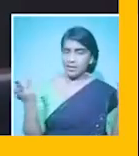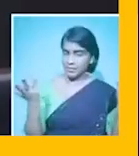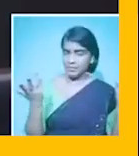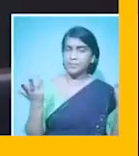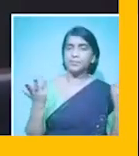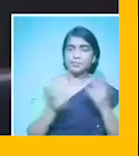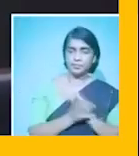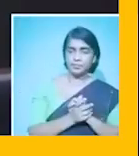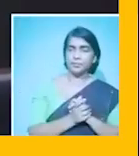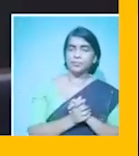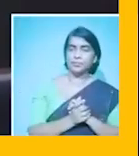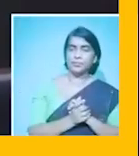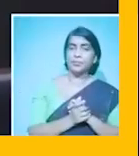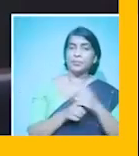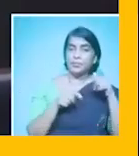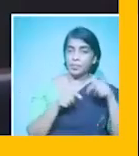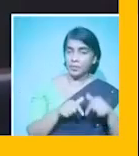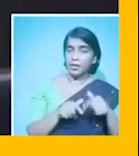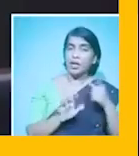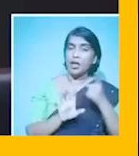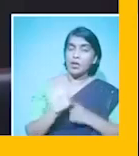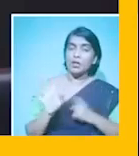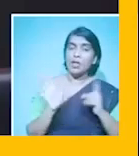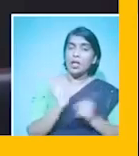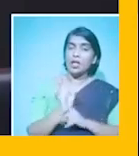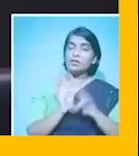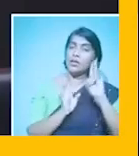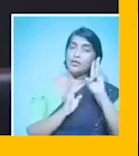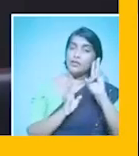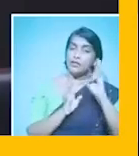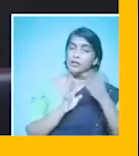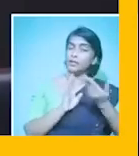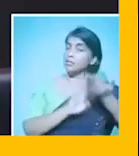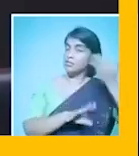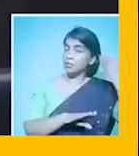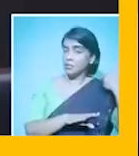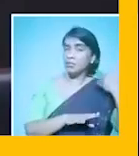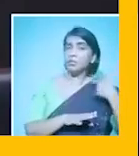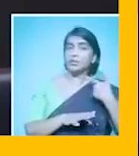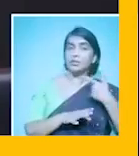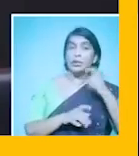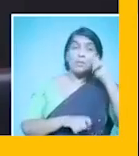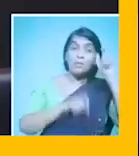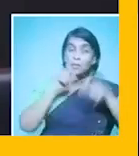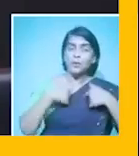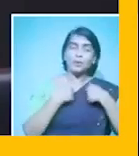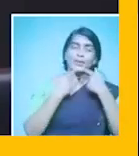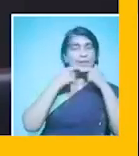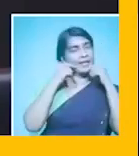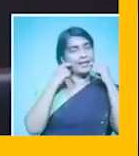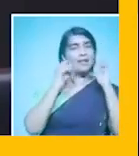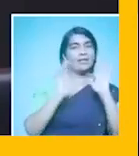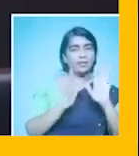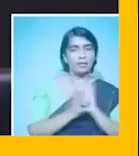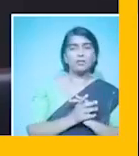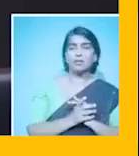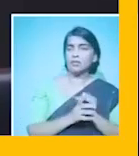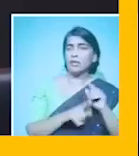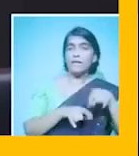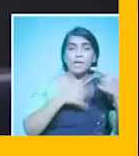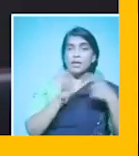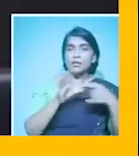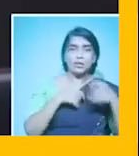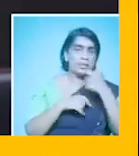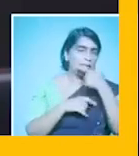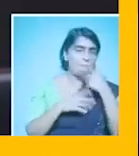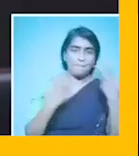අමාත්‍යාංශයේ වැල්ශීෂය ගැන කතා කරද්දී ඉතා නිර්මාණශීලී අදහස් කීපයක් සාකච්ඡාවට ගෙන්නා. විමල් වීරවංශත්